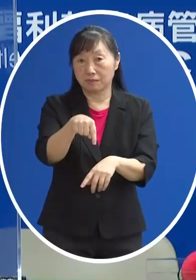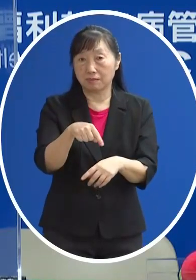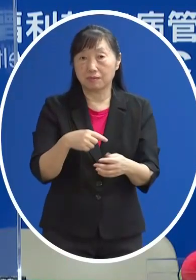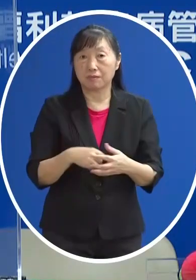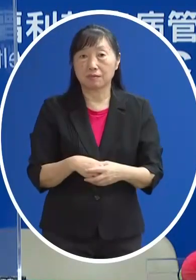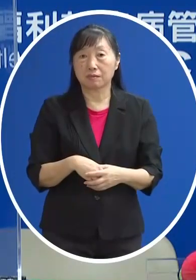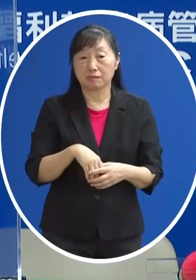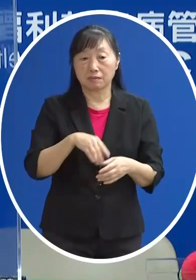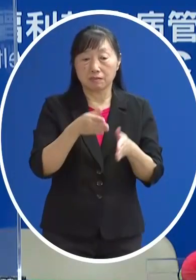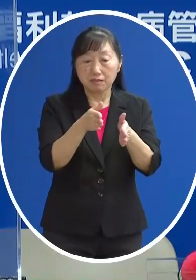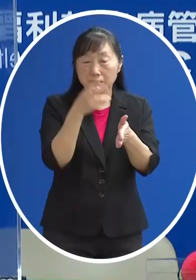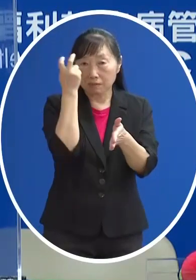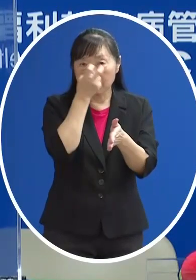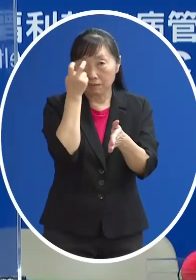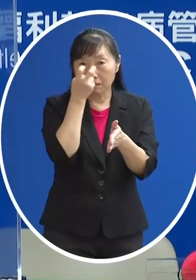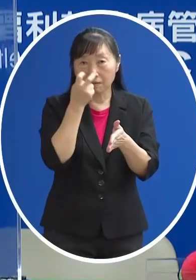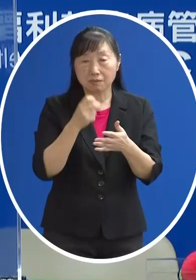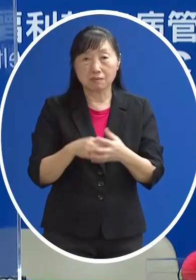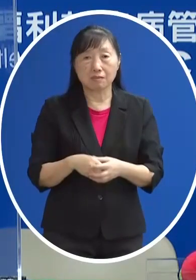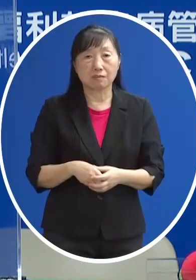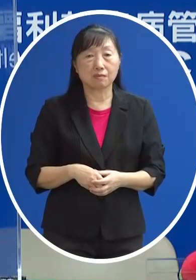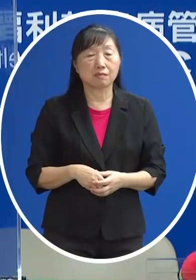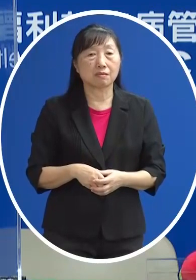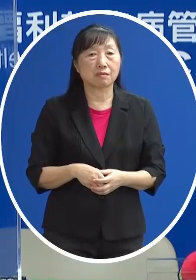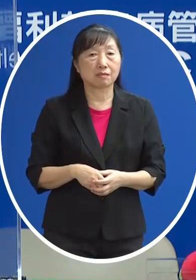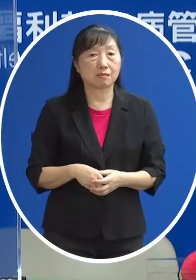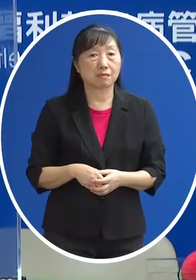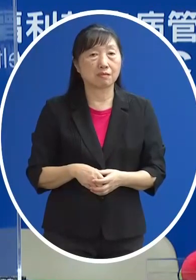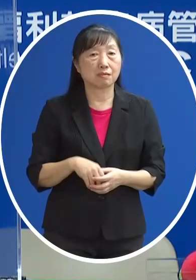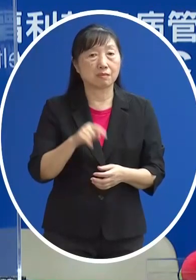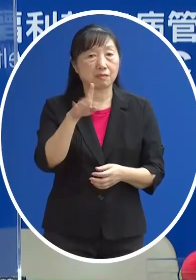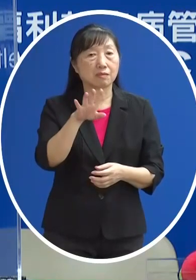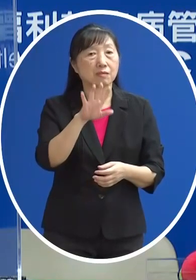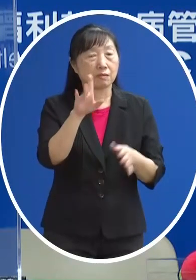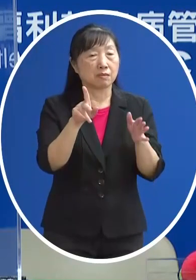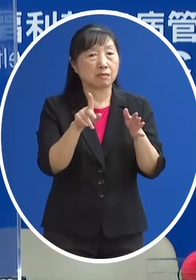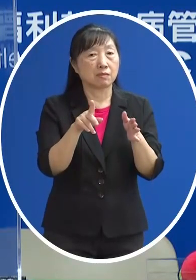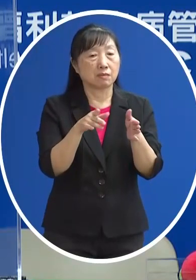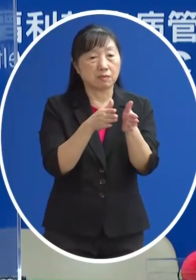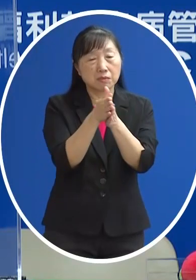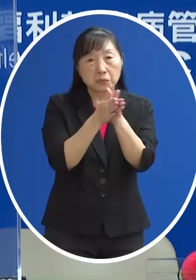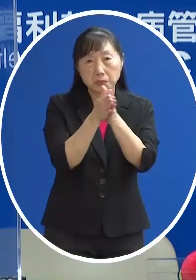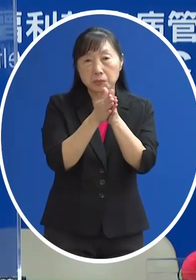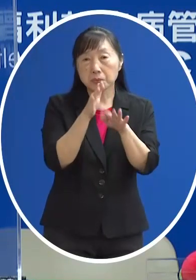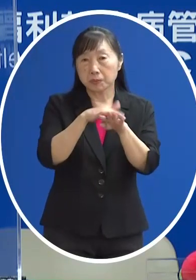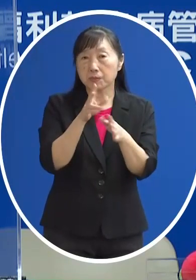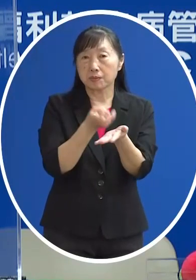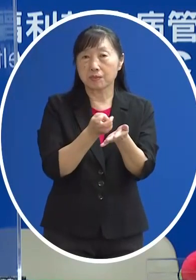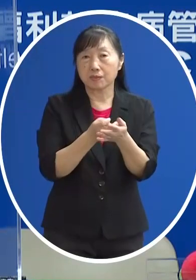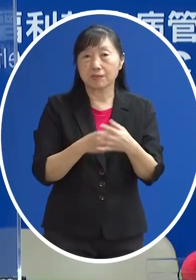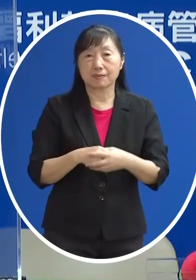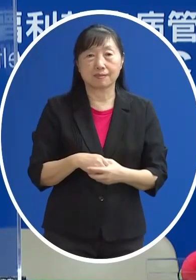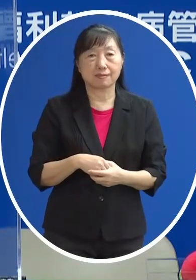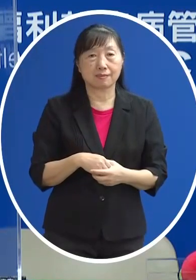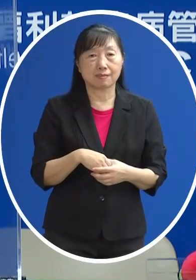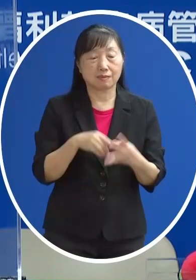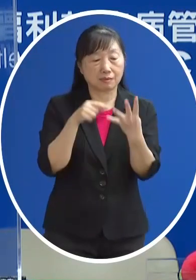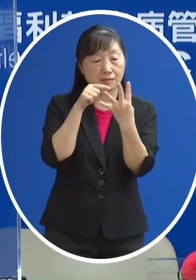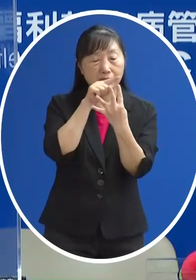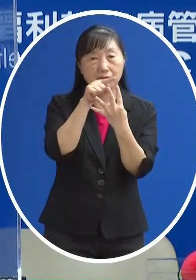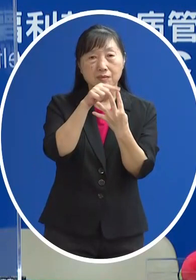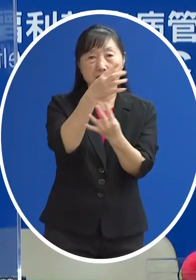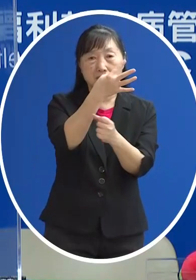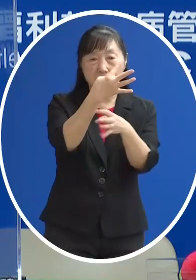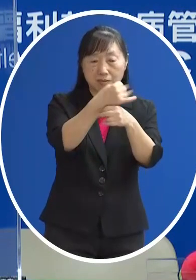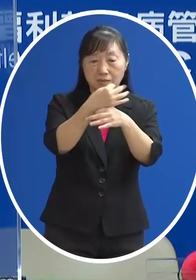关的检验哈，相对的有很多的一个需求要求了哈。那中间的批号，